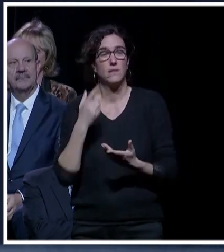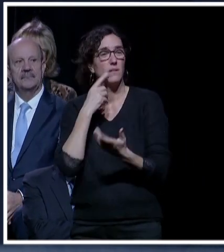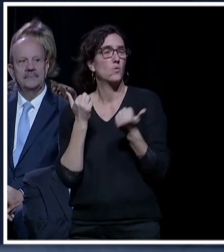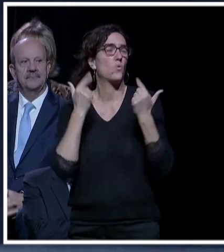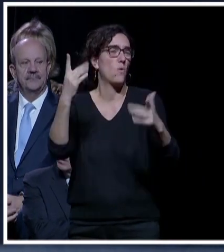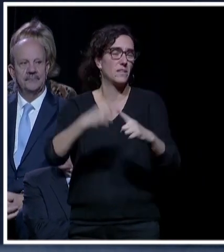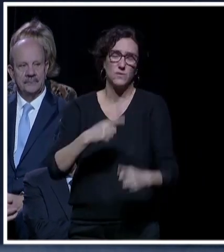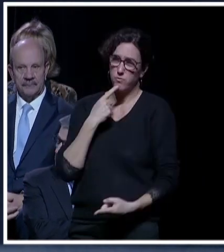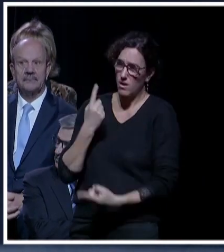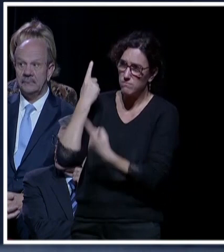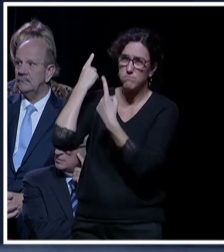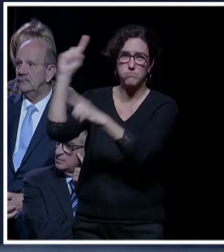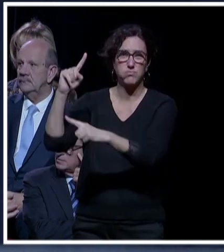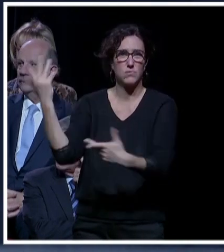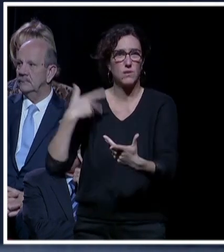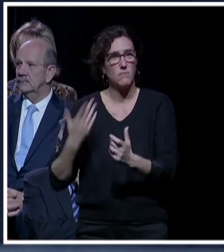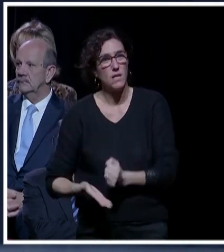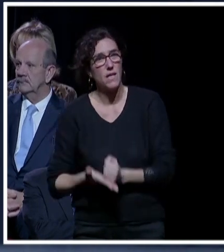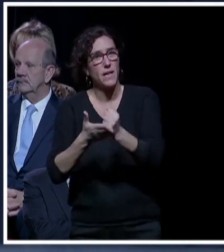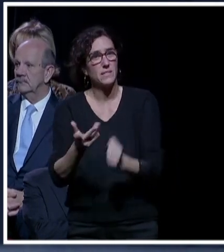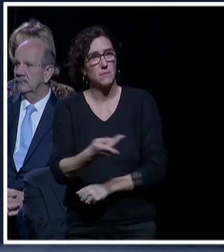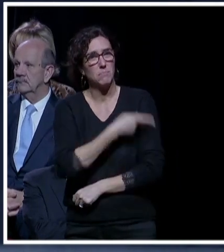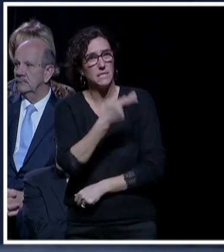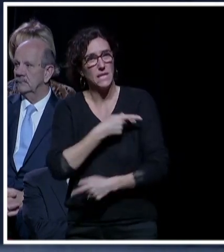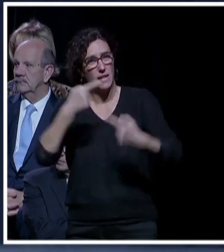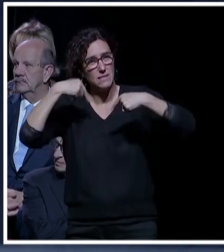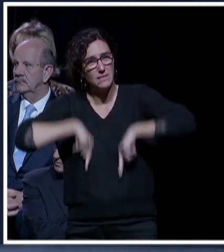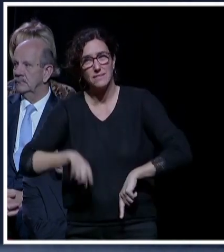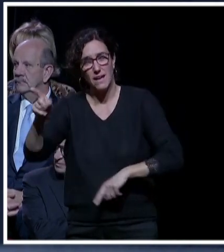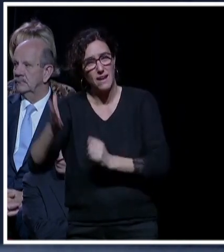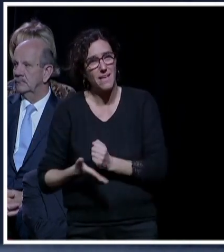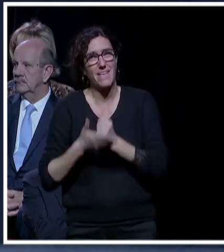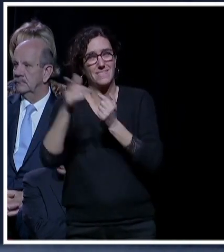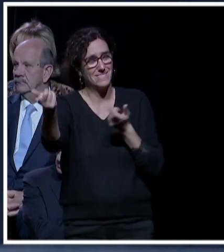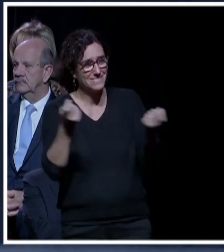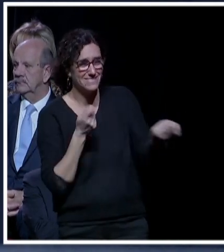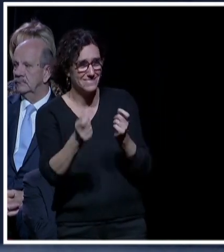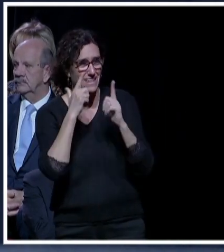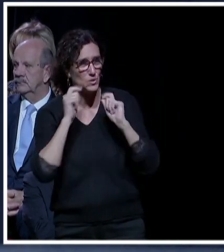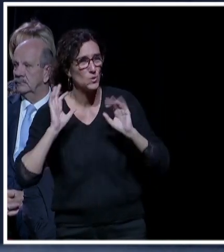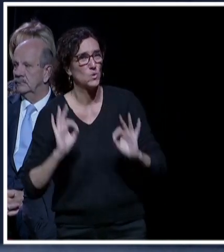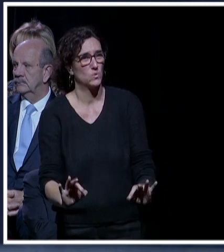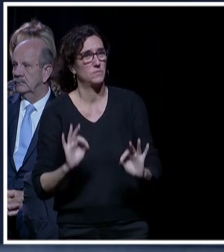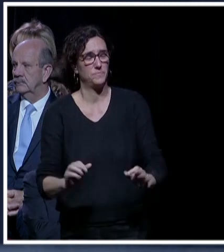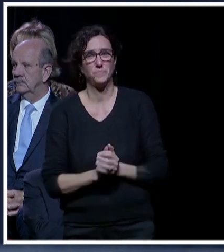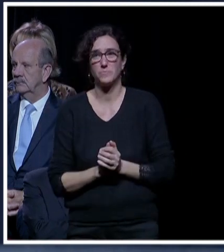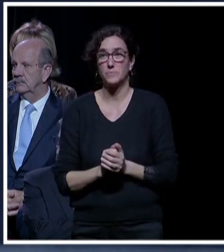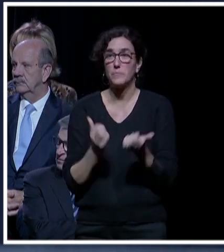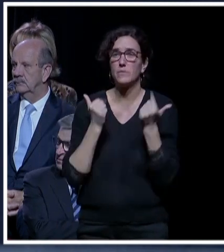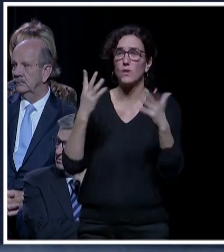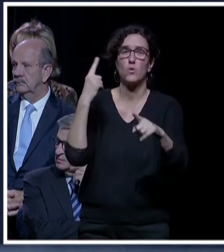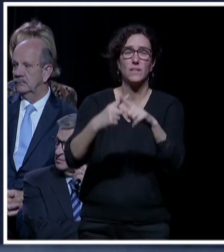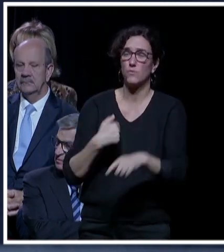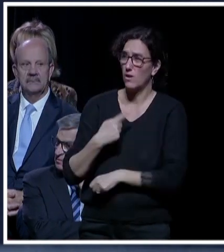qui va enfin être lancée ? Je pense que le Premier ministre l'a confirmé. Combien de fois avons-nous dit qu'il fallait durcir le